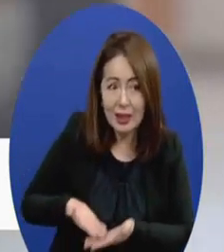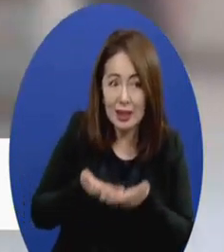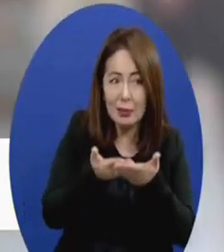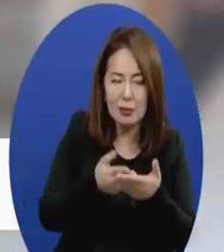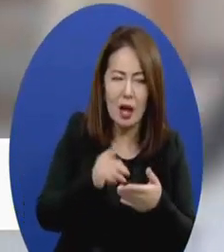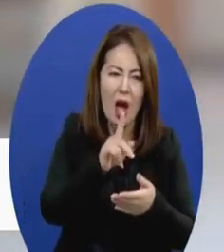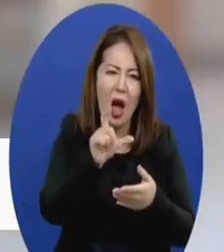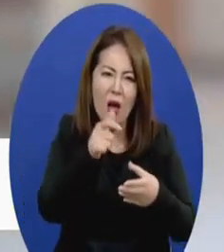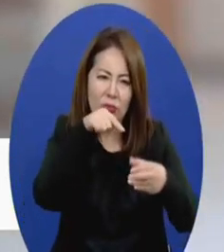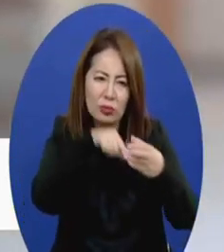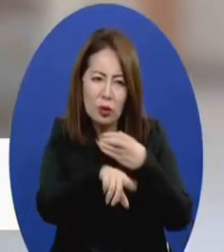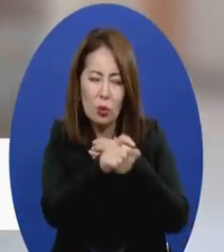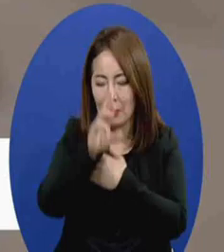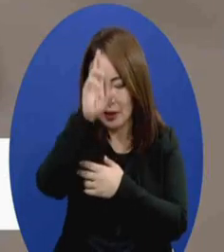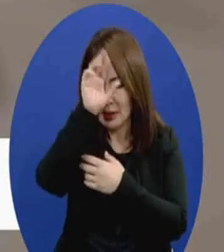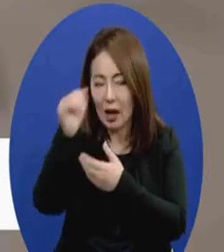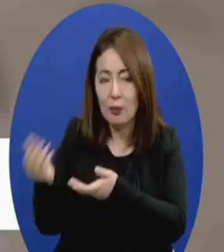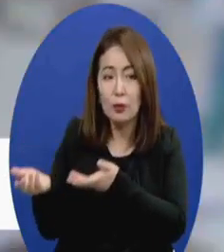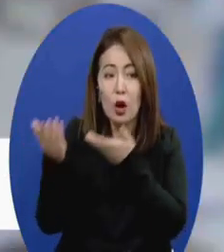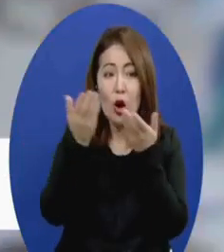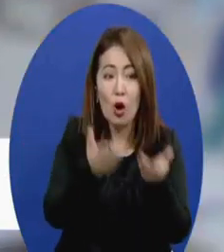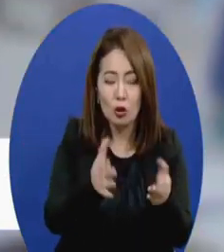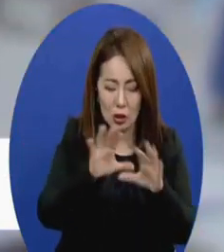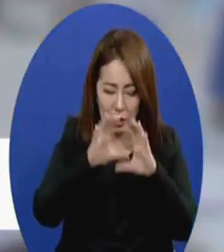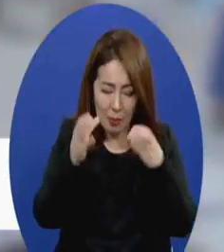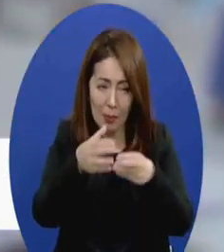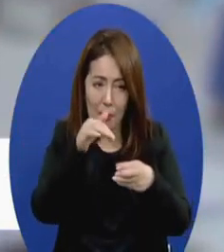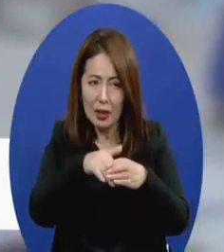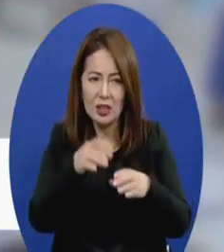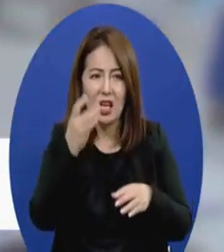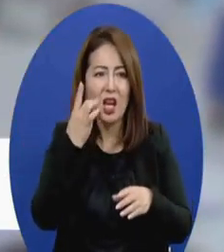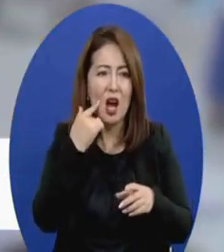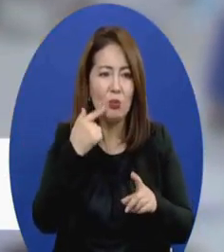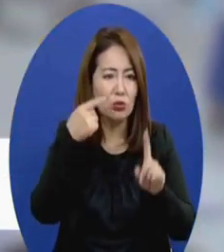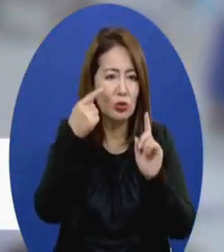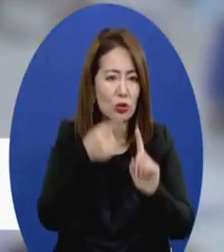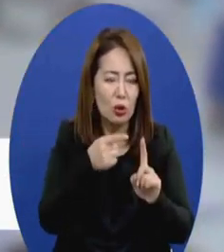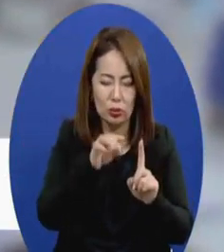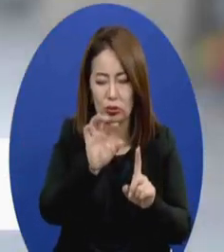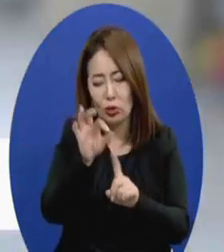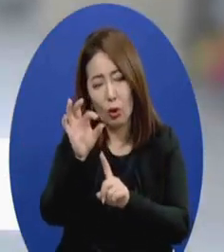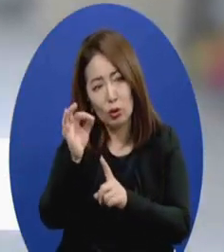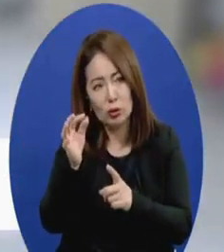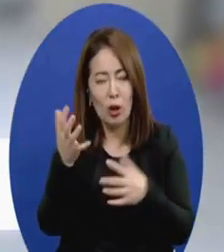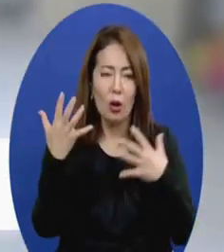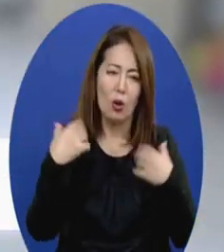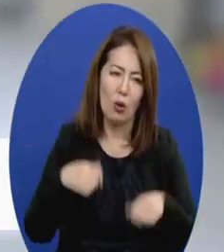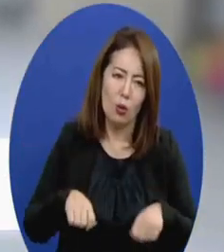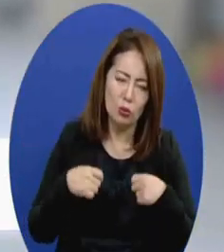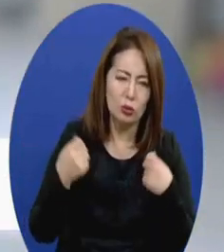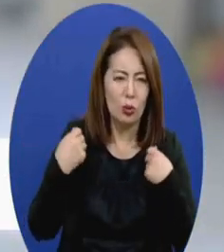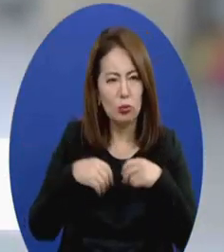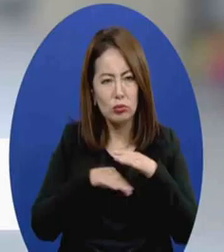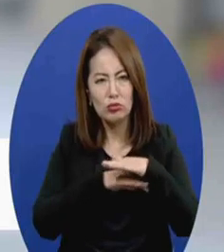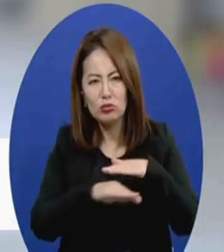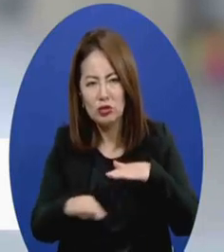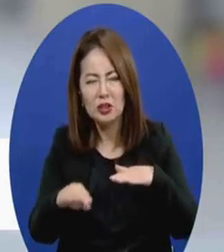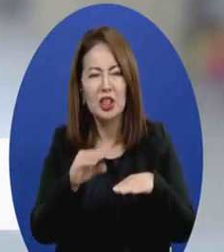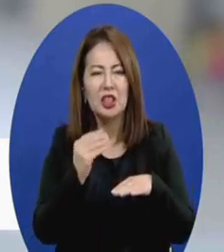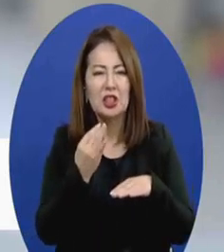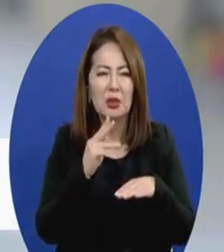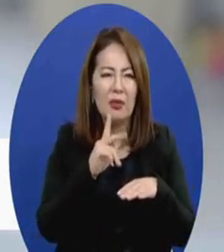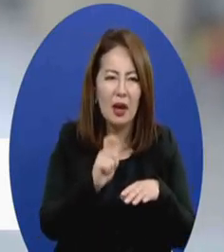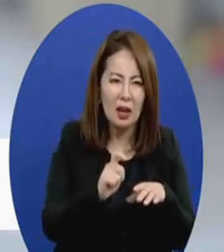эмзэг хэсэг дэмжлэг үзүүлж байгаа бөгөөд хөгжлийн бэрхшээлтэй иргэдийн хэрэгцээг судлаж тэдэн зориулсан ариун цэвэр эрүүл ахуйн 400 ширхэг